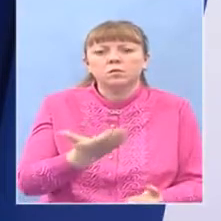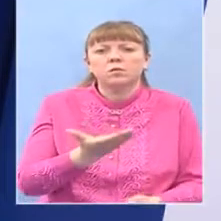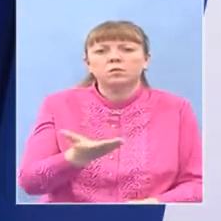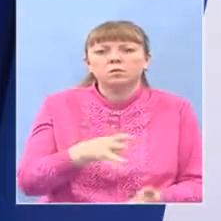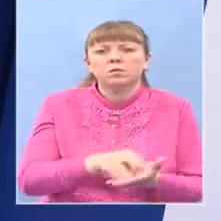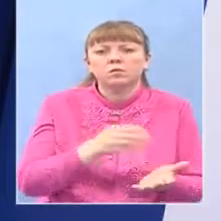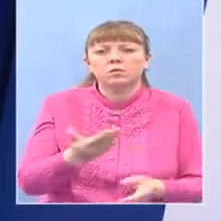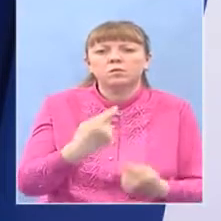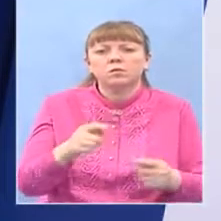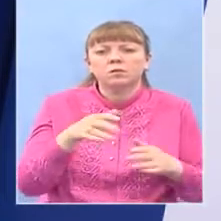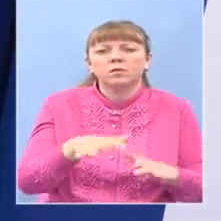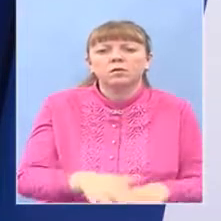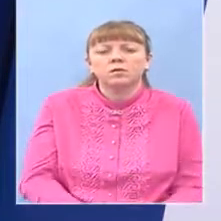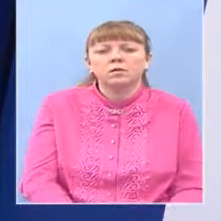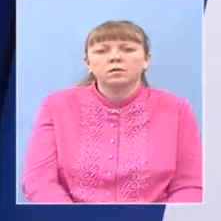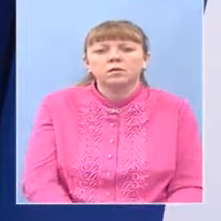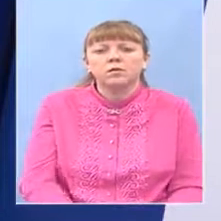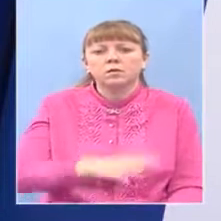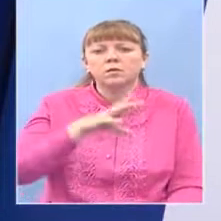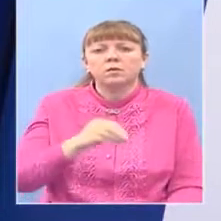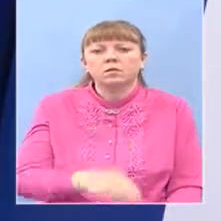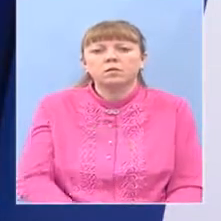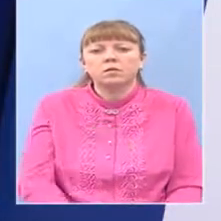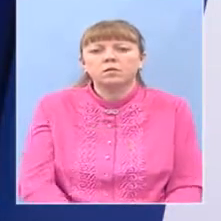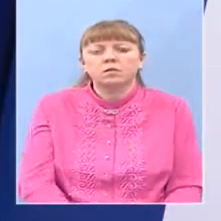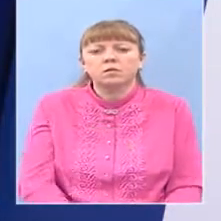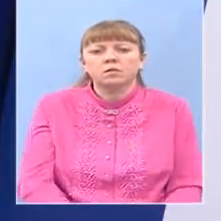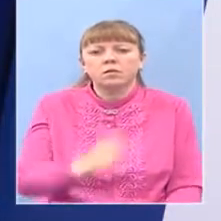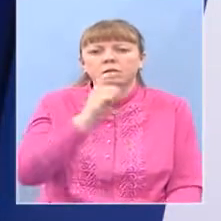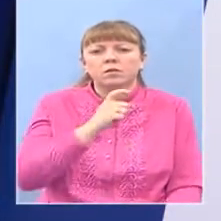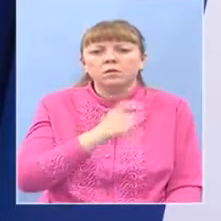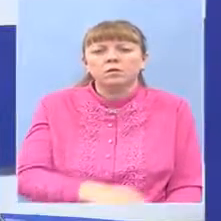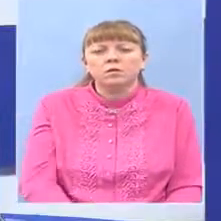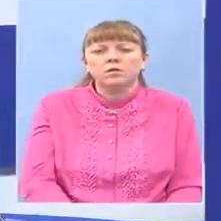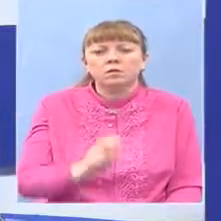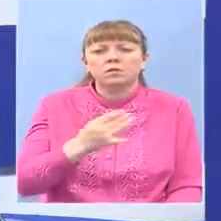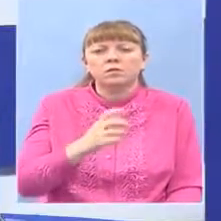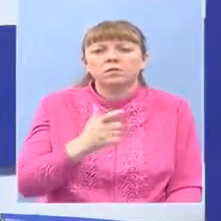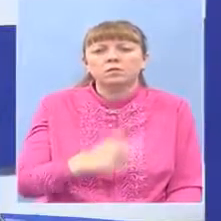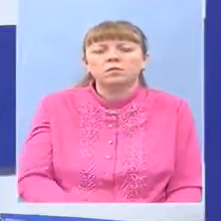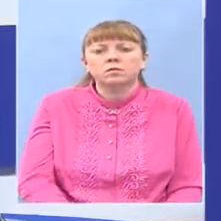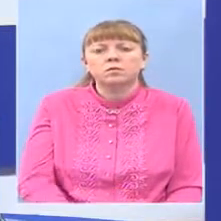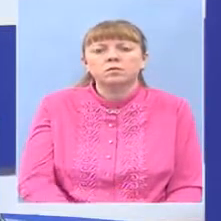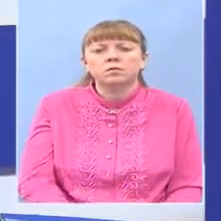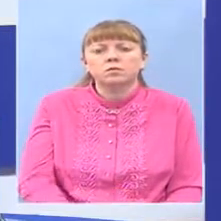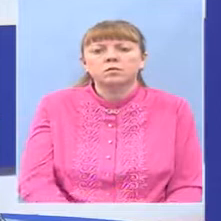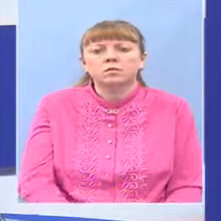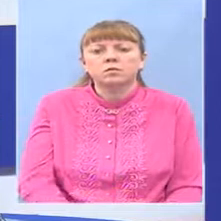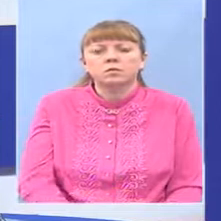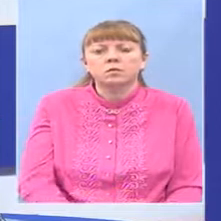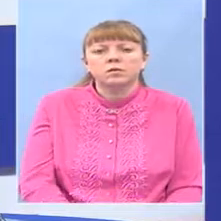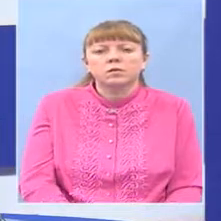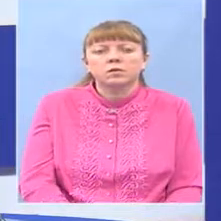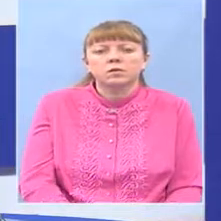примените. Другое дело. Ну вот в целом мне совсем непонятна вот концепция мониторинга и в целом, как можно